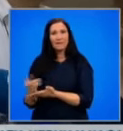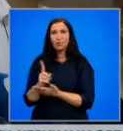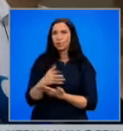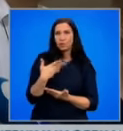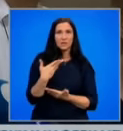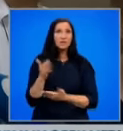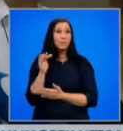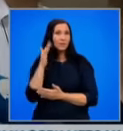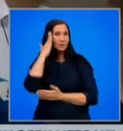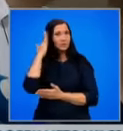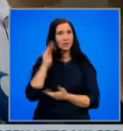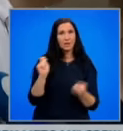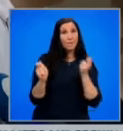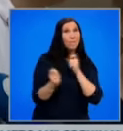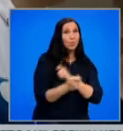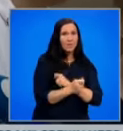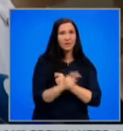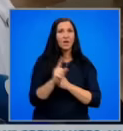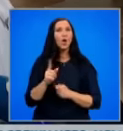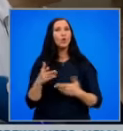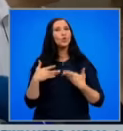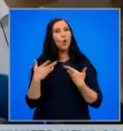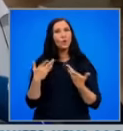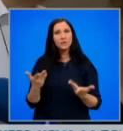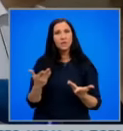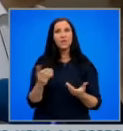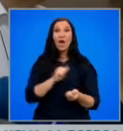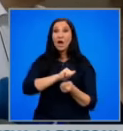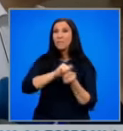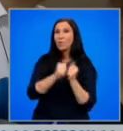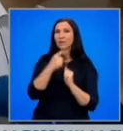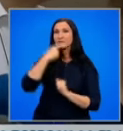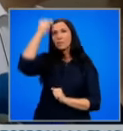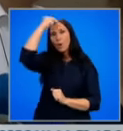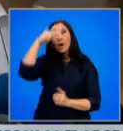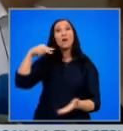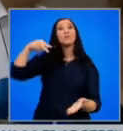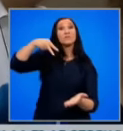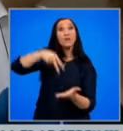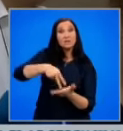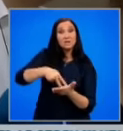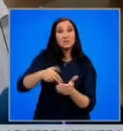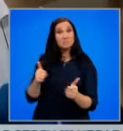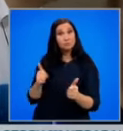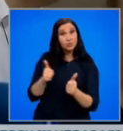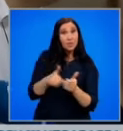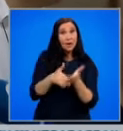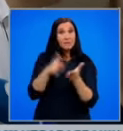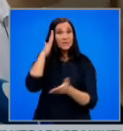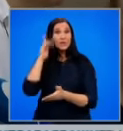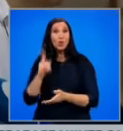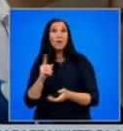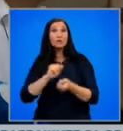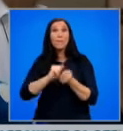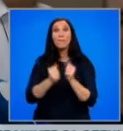да бъдат на страната на промяната, които искат в битката за България да застанат на страната, която се бори с корупцията,